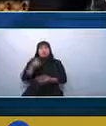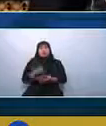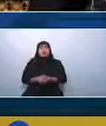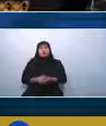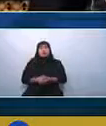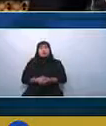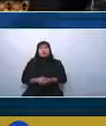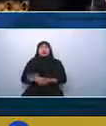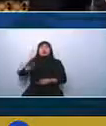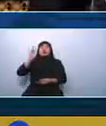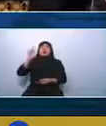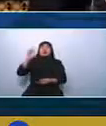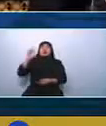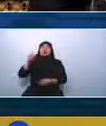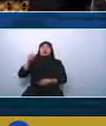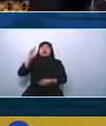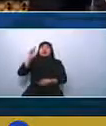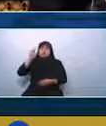710 juta